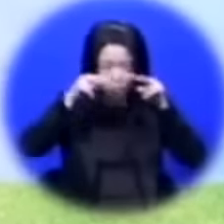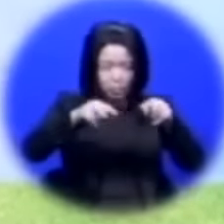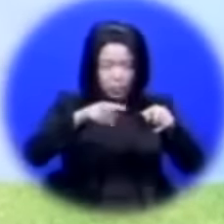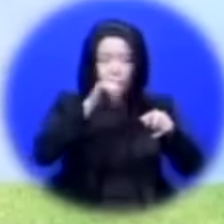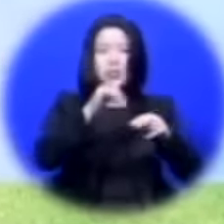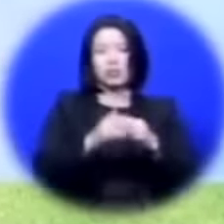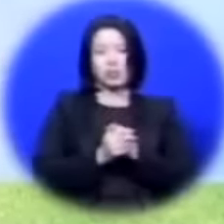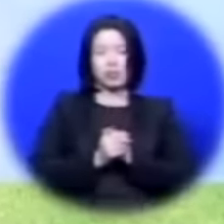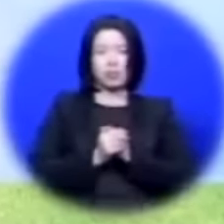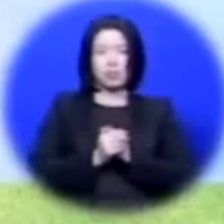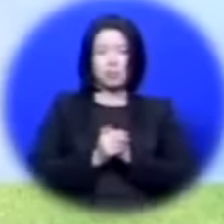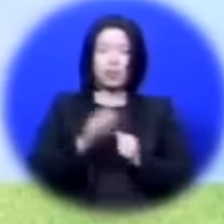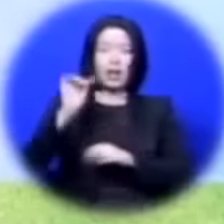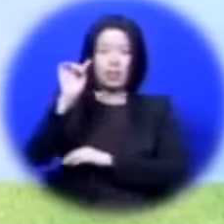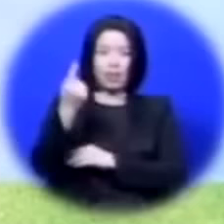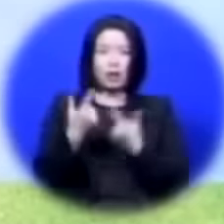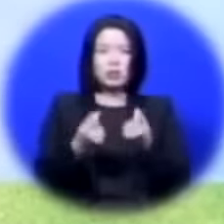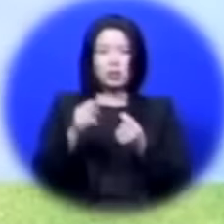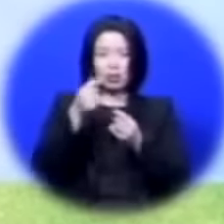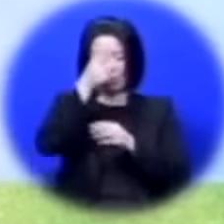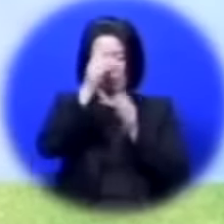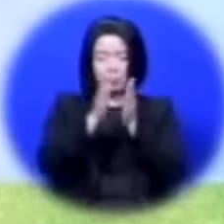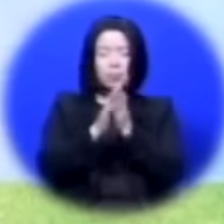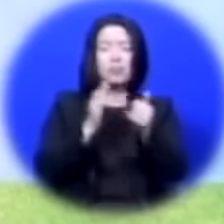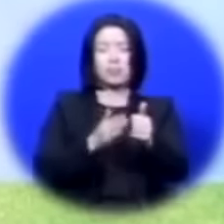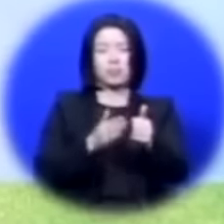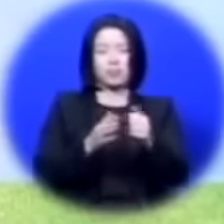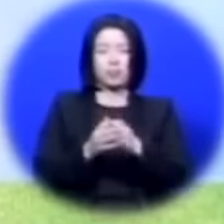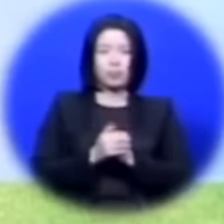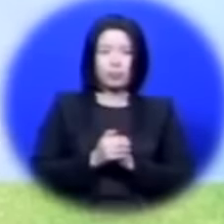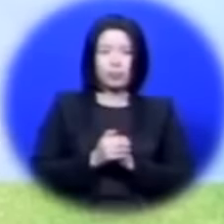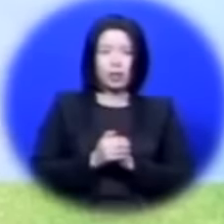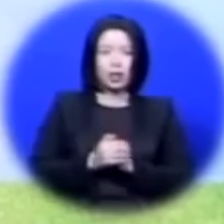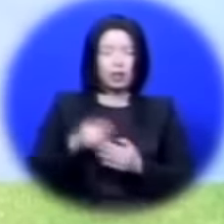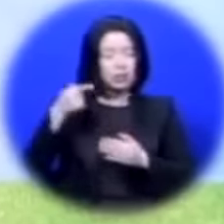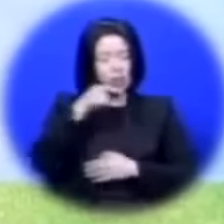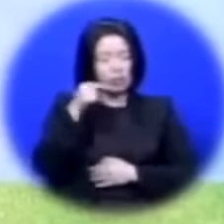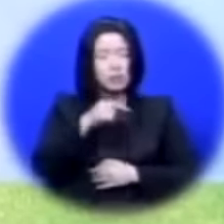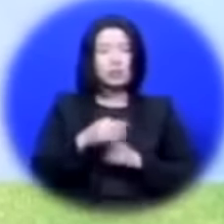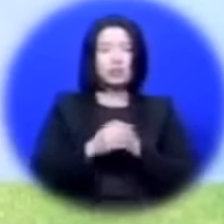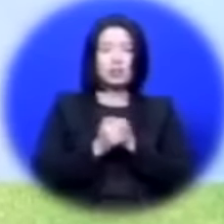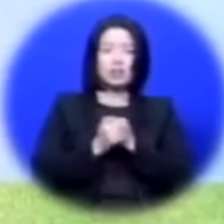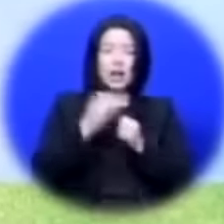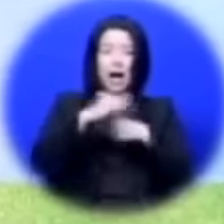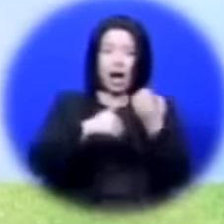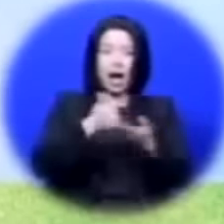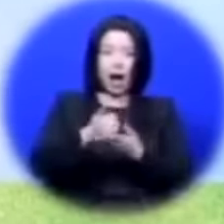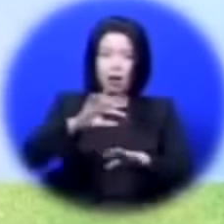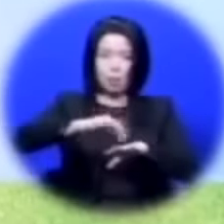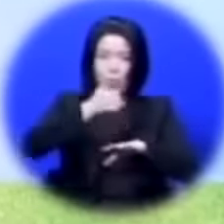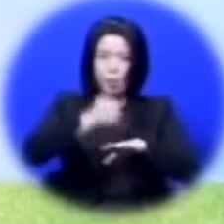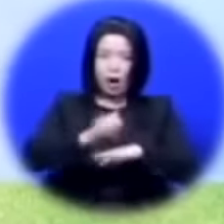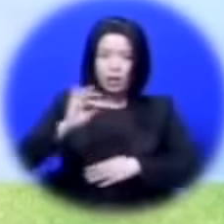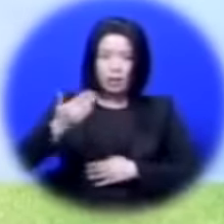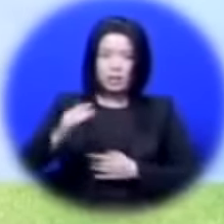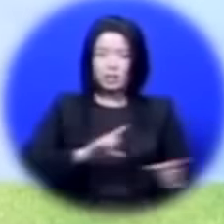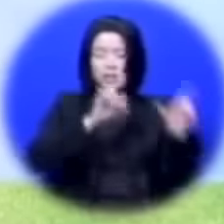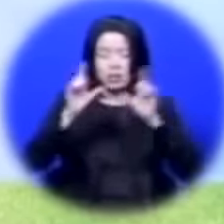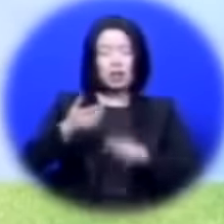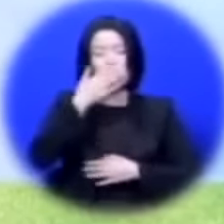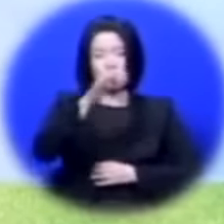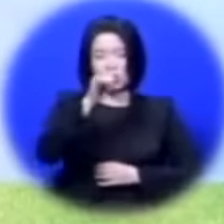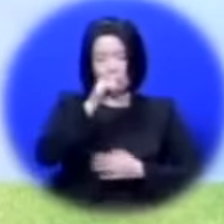거 다윗처럼 기도하십시오 철저히 하나님이 왕되신 삶을